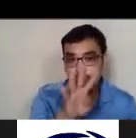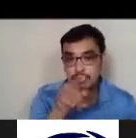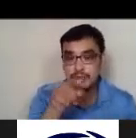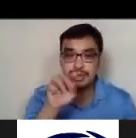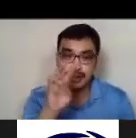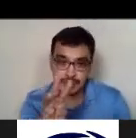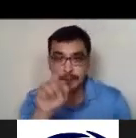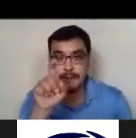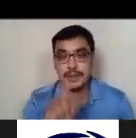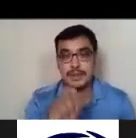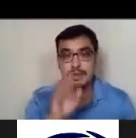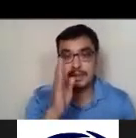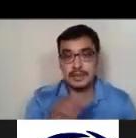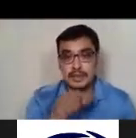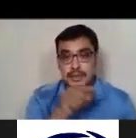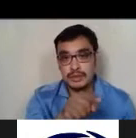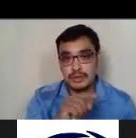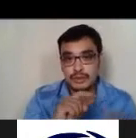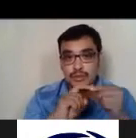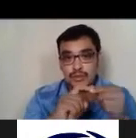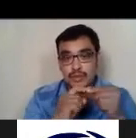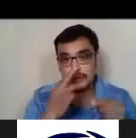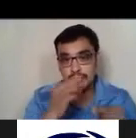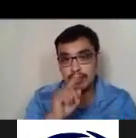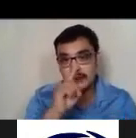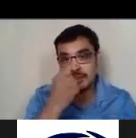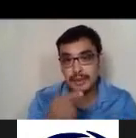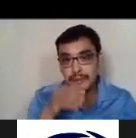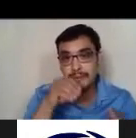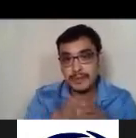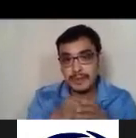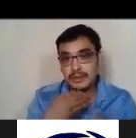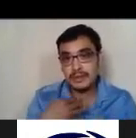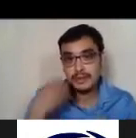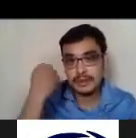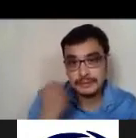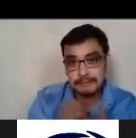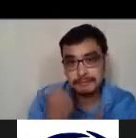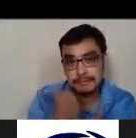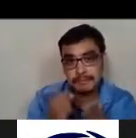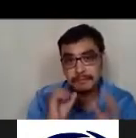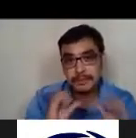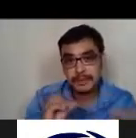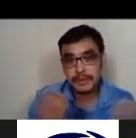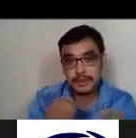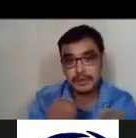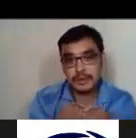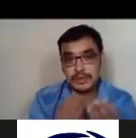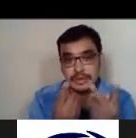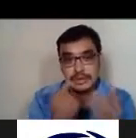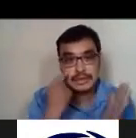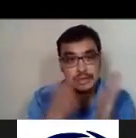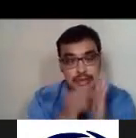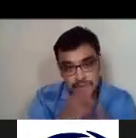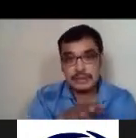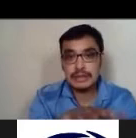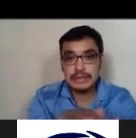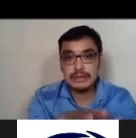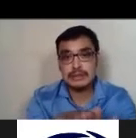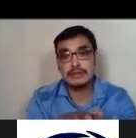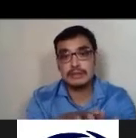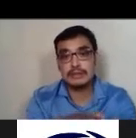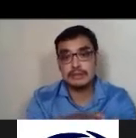चाहिँ त्यो क्वेसनमा एक हप्ताभित्रमा पनि सुसाइडको एटेम्प्ट गरेको भन्ने डाटा देखिन्छ. यो भने निकै नै